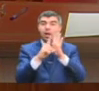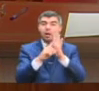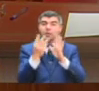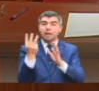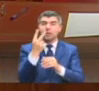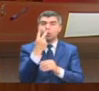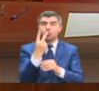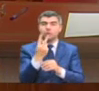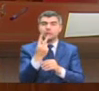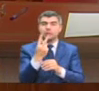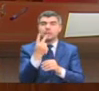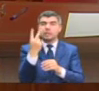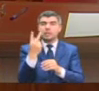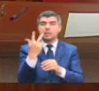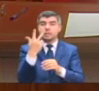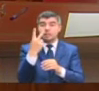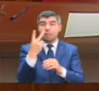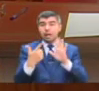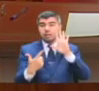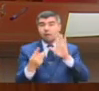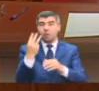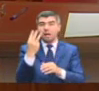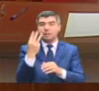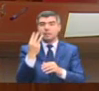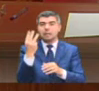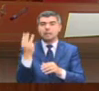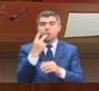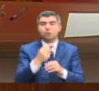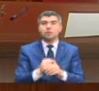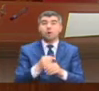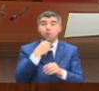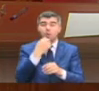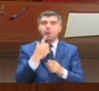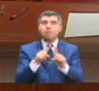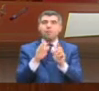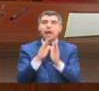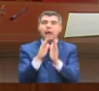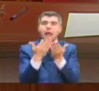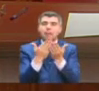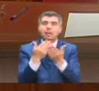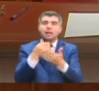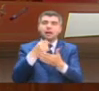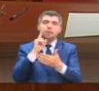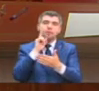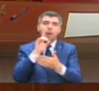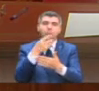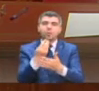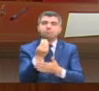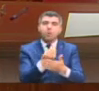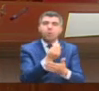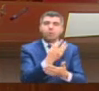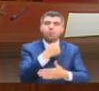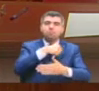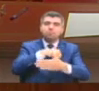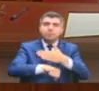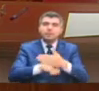من القانون رقم 37-99 المتعلق بالحالة المدنية، تقدم به السيد النائب محمد العسل